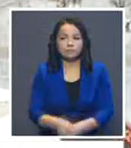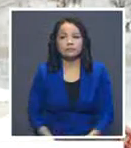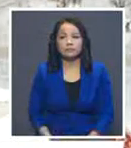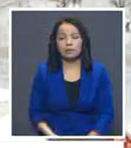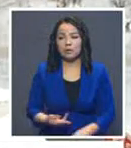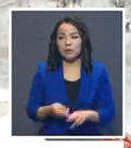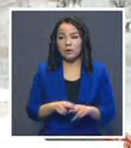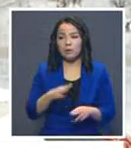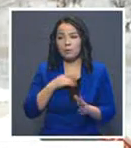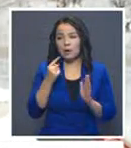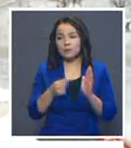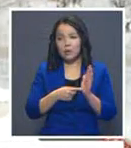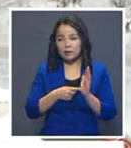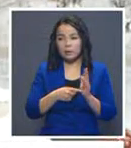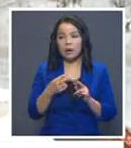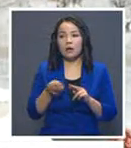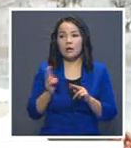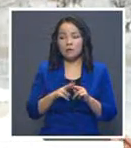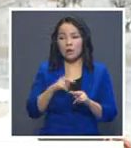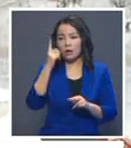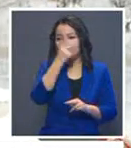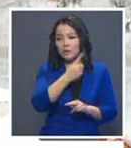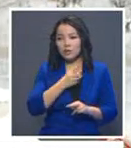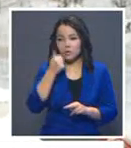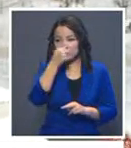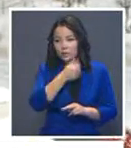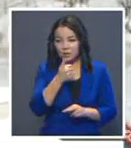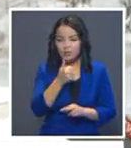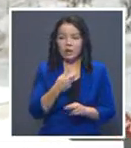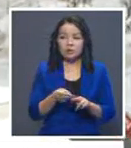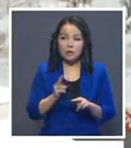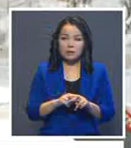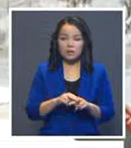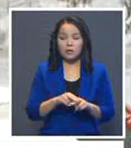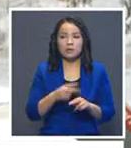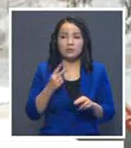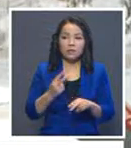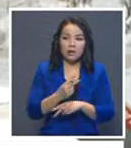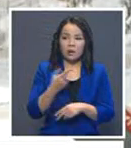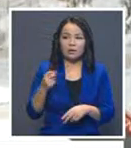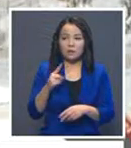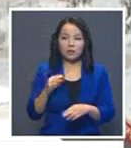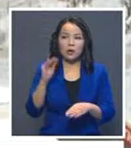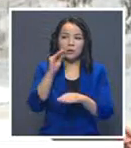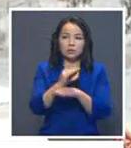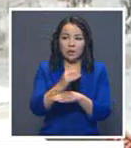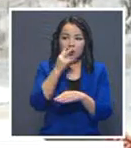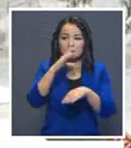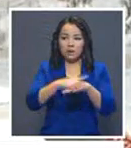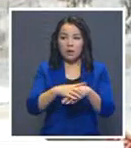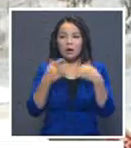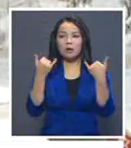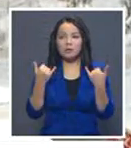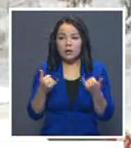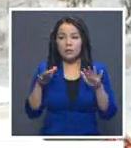Бірінші сұрақ қойған біздерге осы бір жылдың арасында екі рет газдың бағасы өсті деп атыр деген. Соны қазір